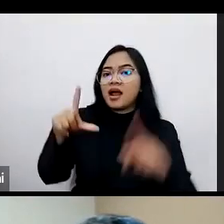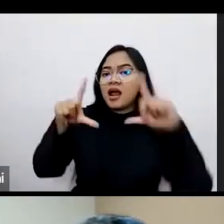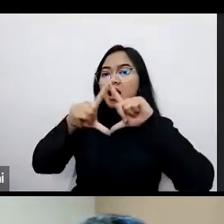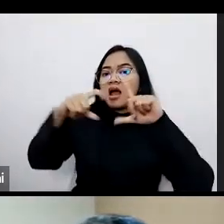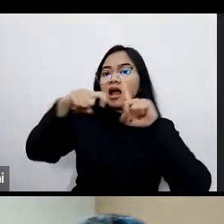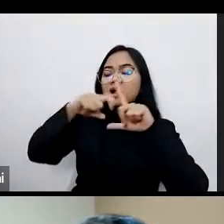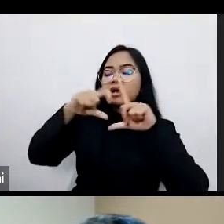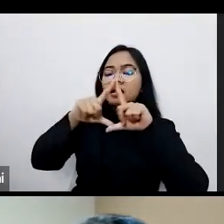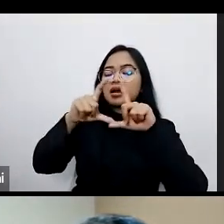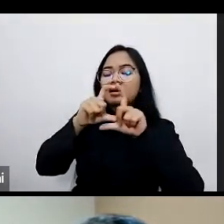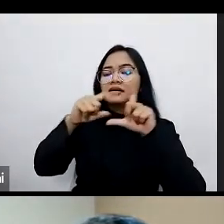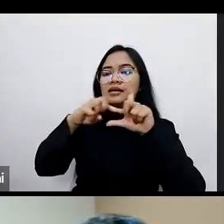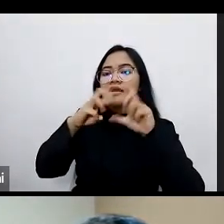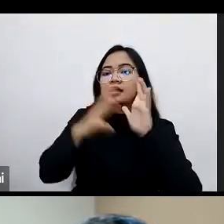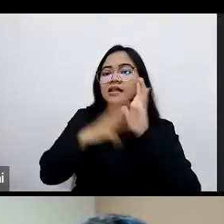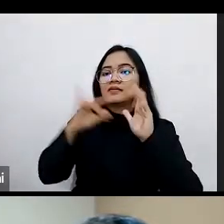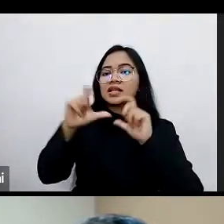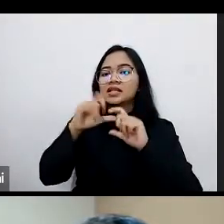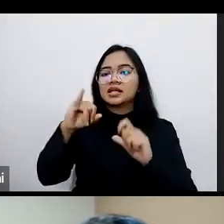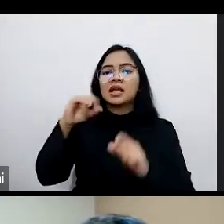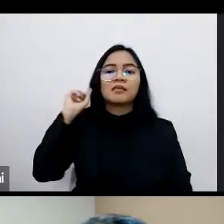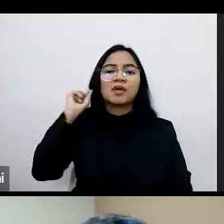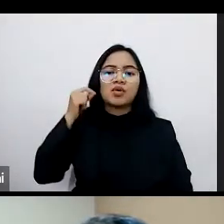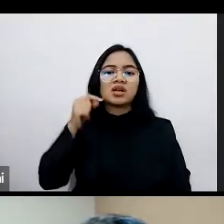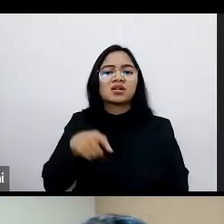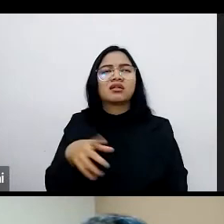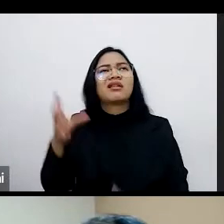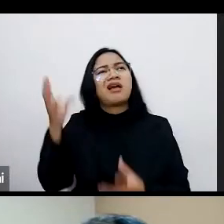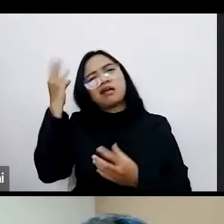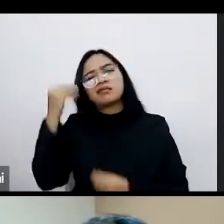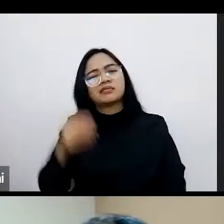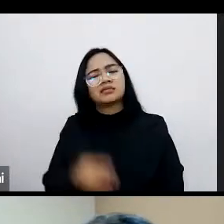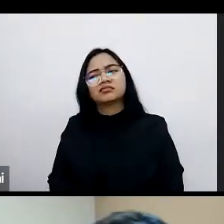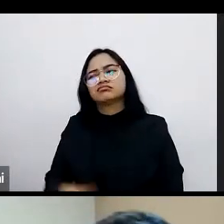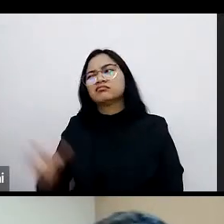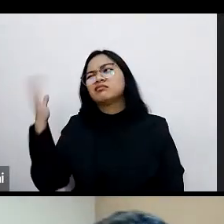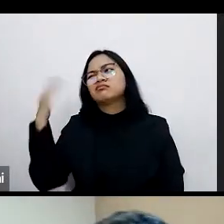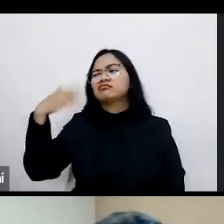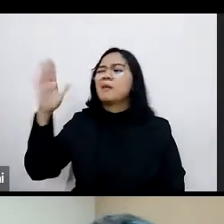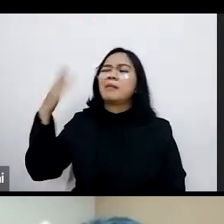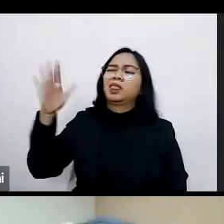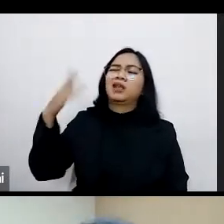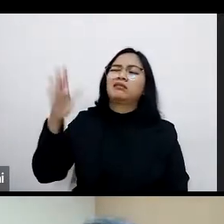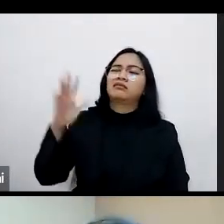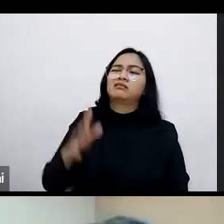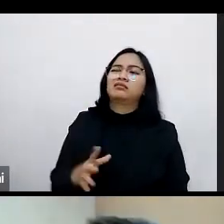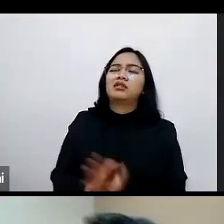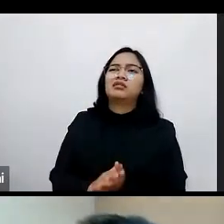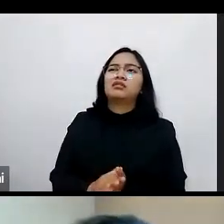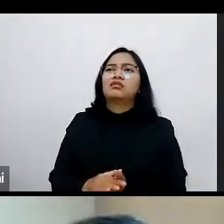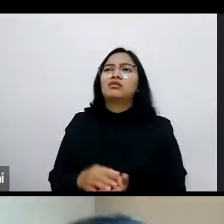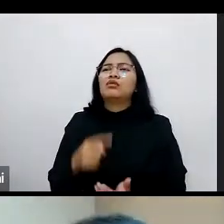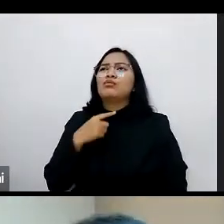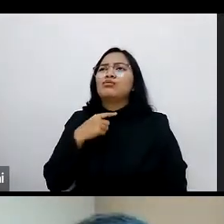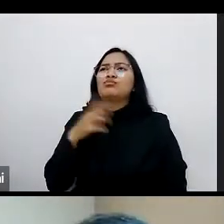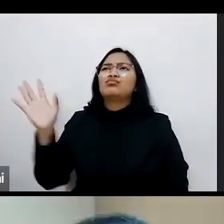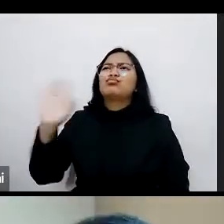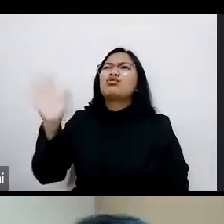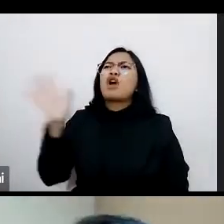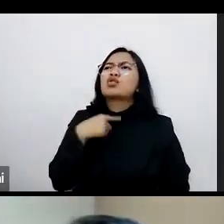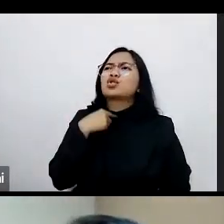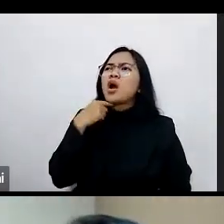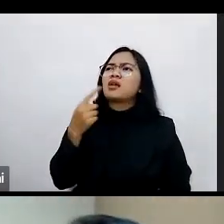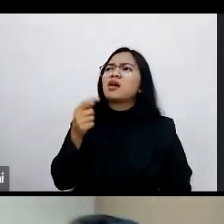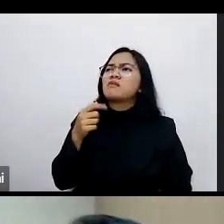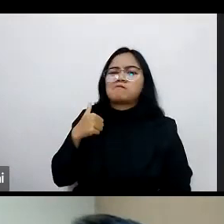seringkali dianggap apa ya, tidak penting atau bukan suara yang cukup sah, bukan sumber pengetahuan yang